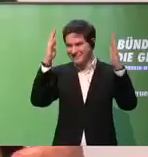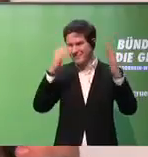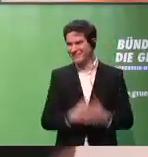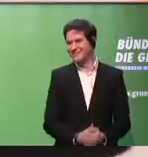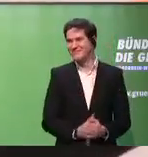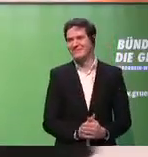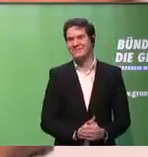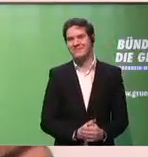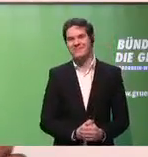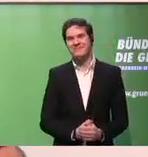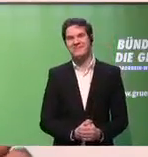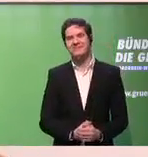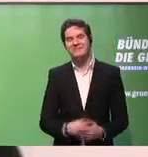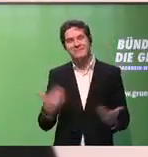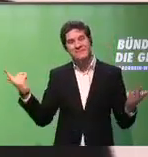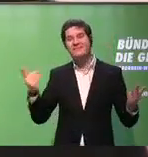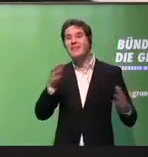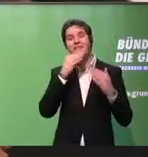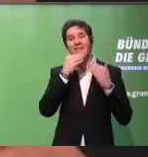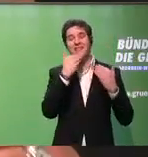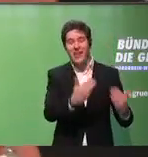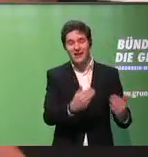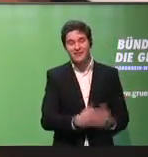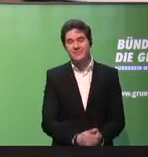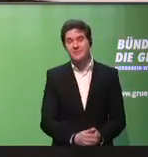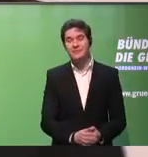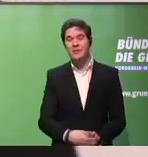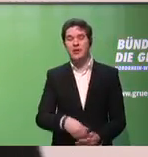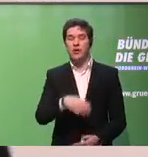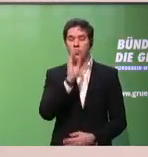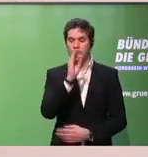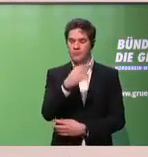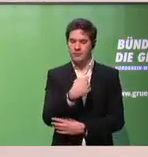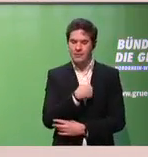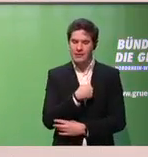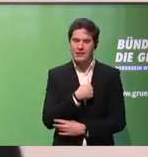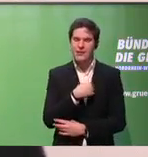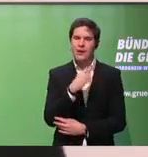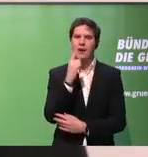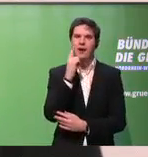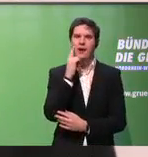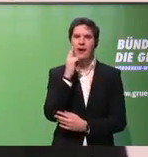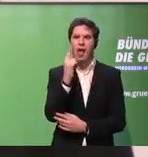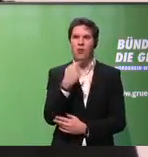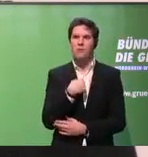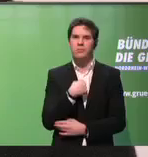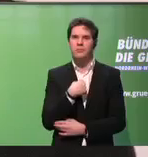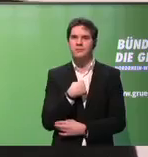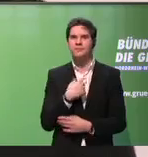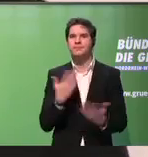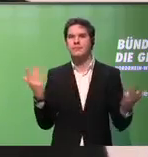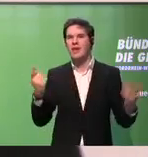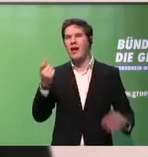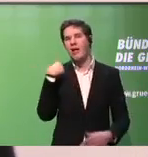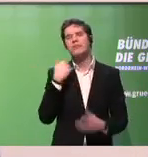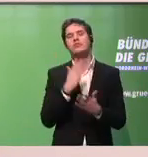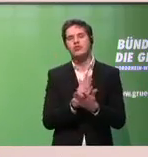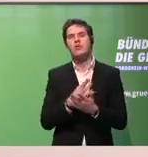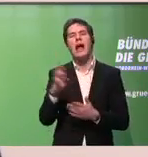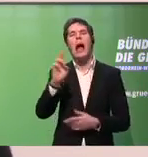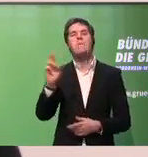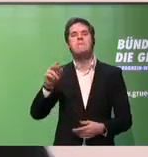Auf jeden Fall, danke. Danke für das. Also ich glaube, dass, wie Rebecca gesagt hat, wir